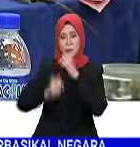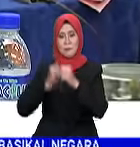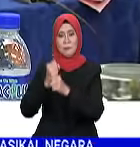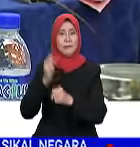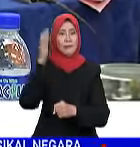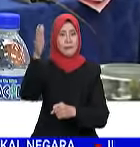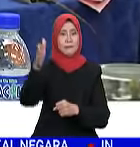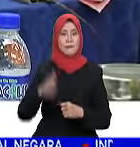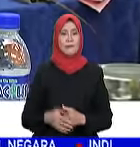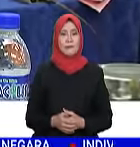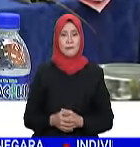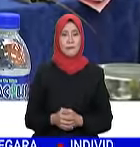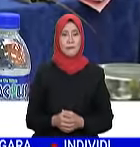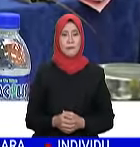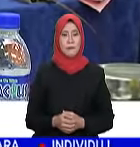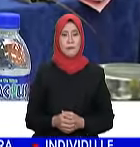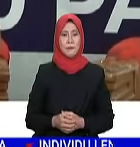tahun depan.